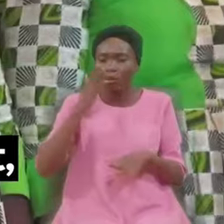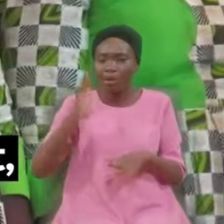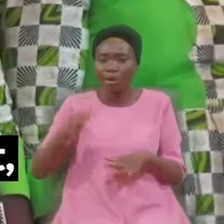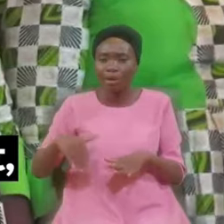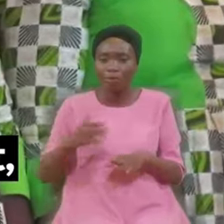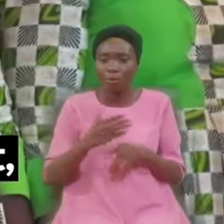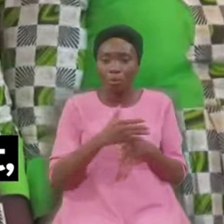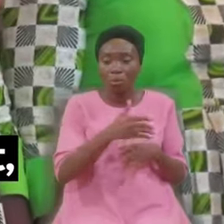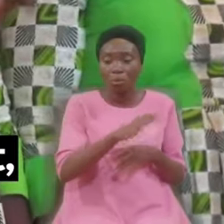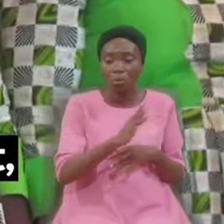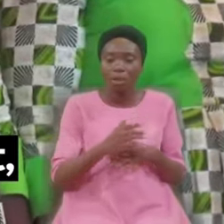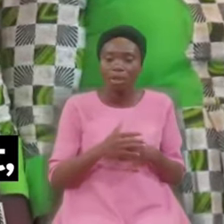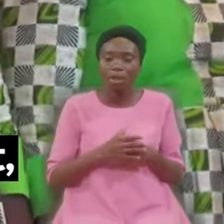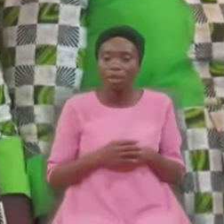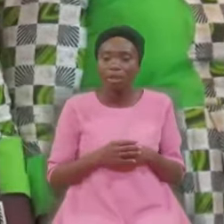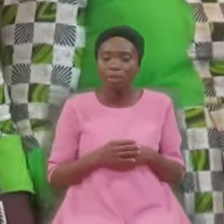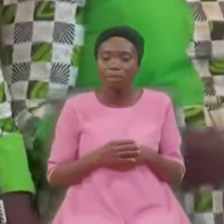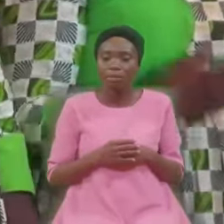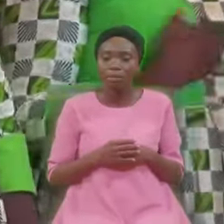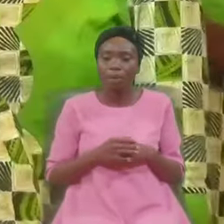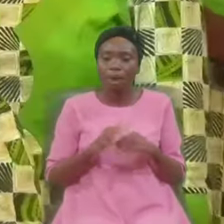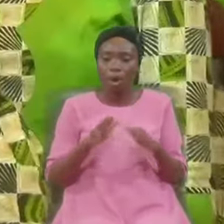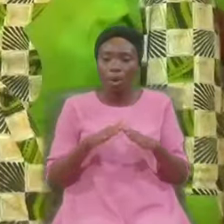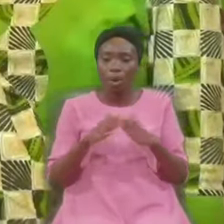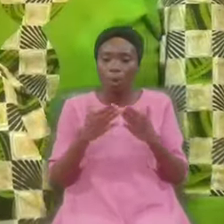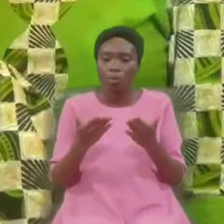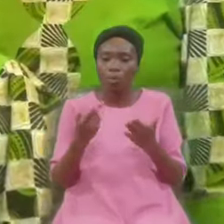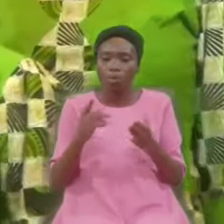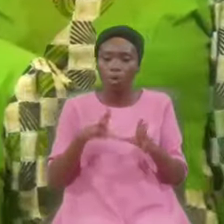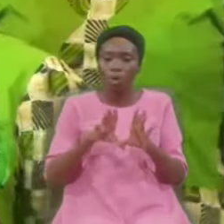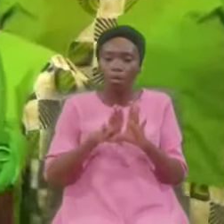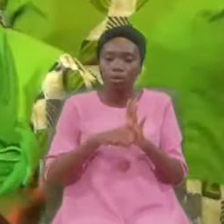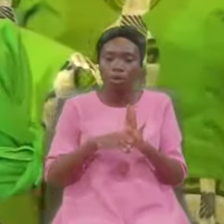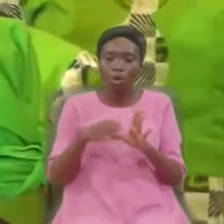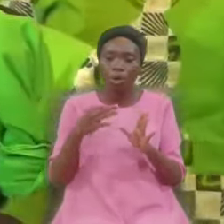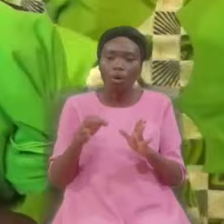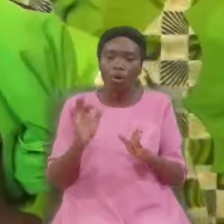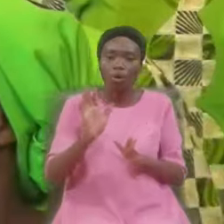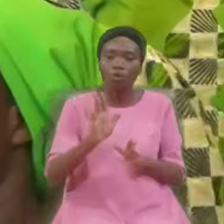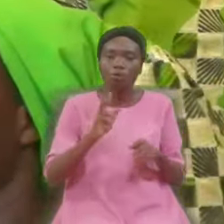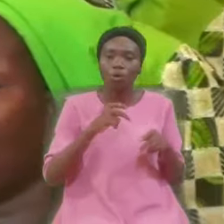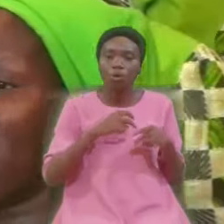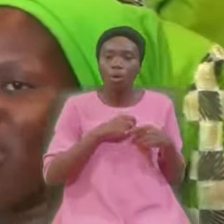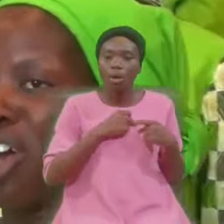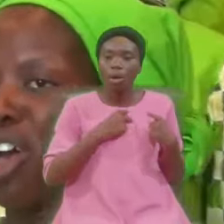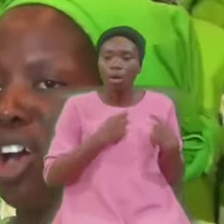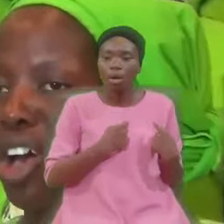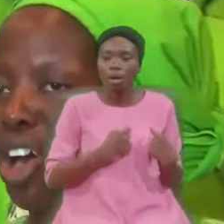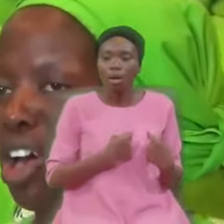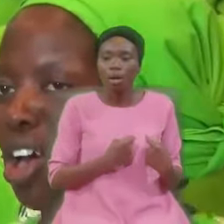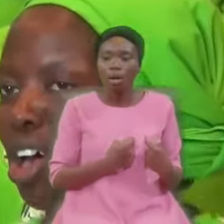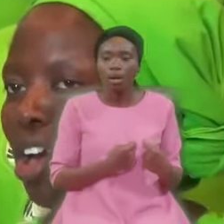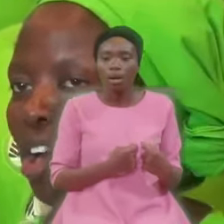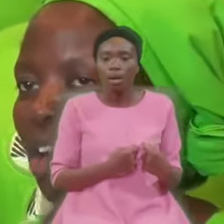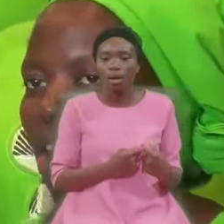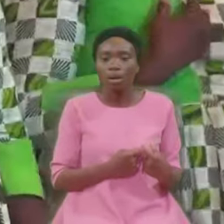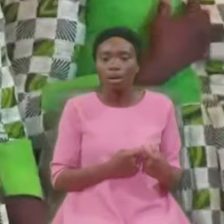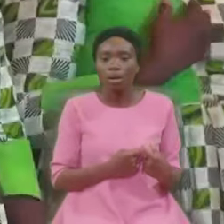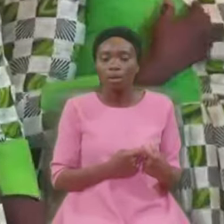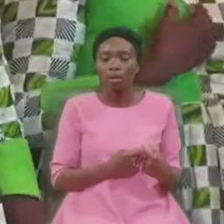préservera de tout mal. Ouvre la porte de ton